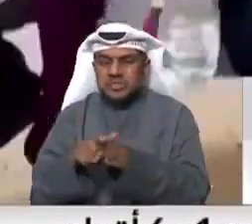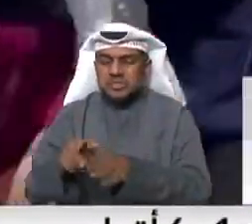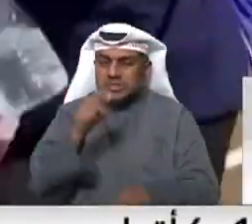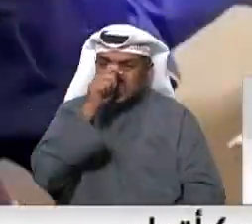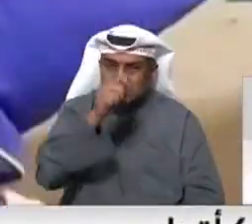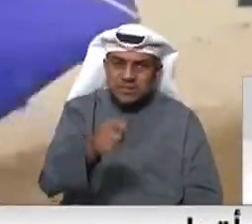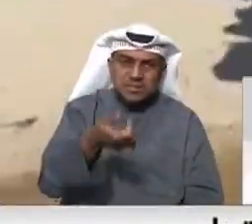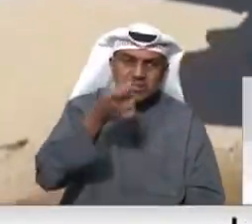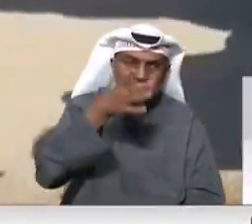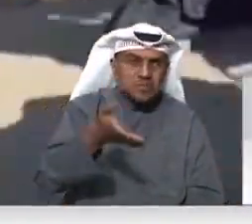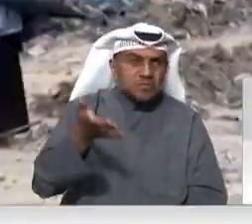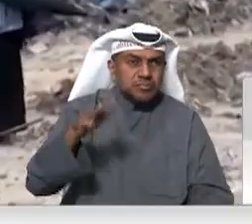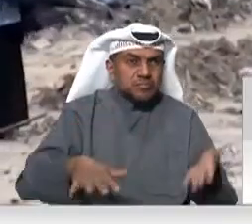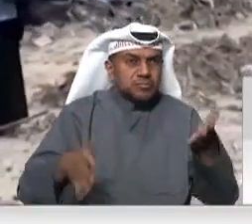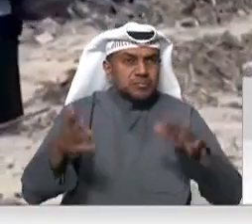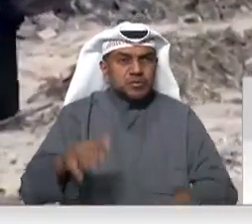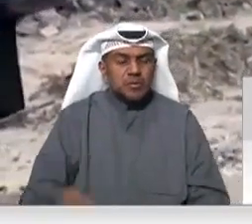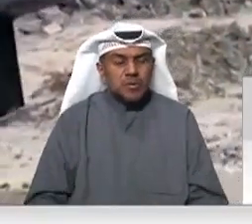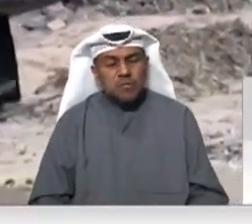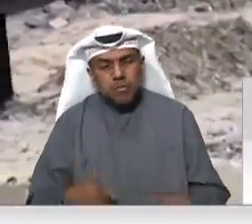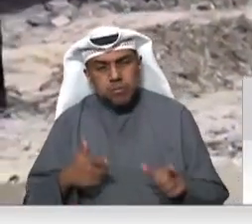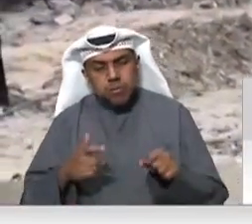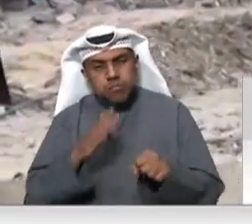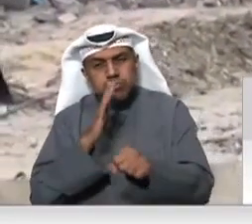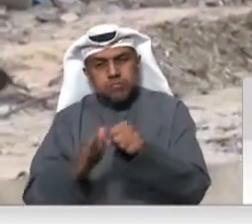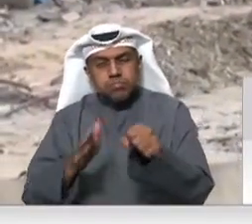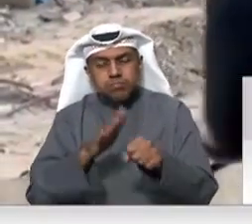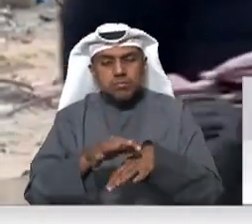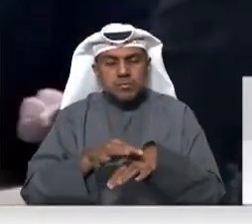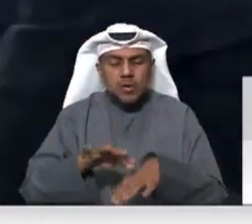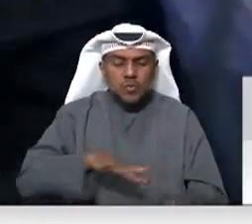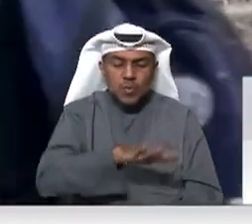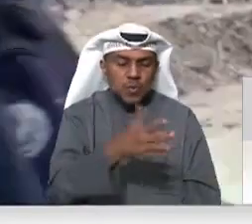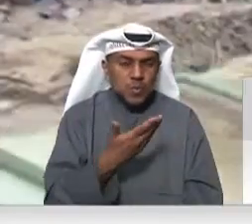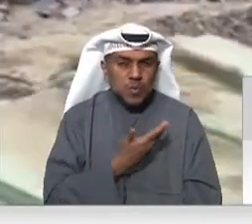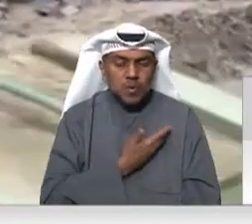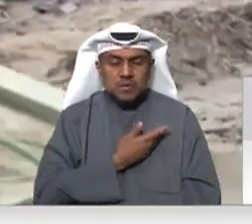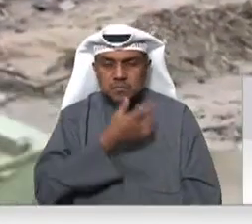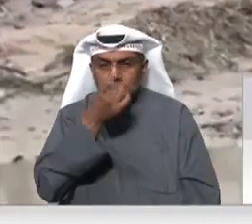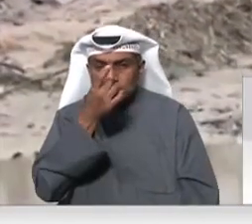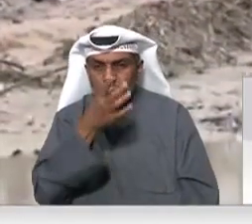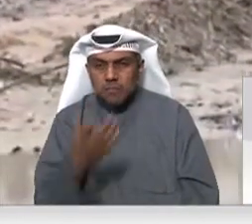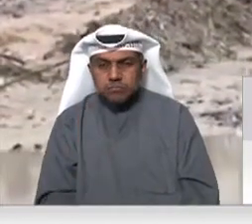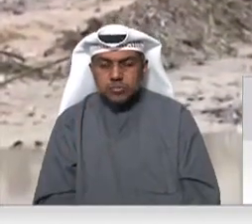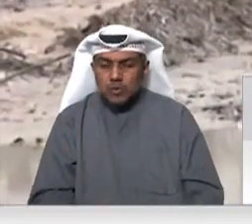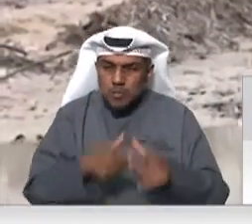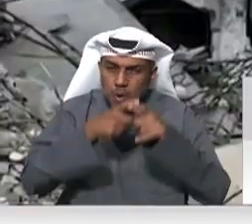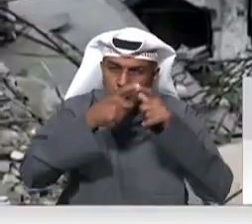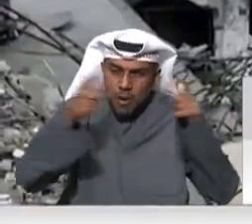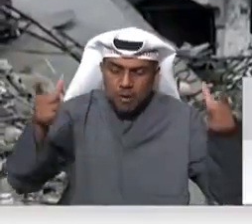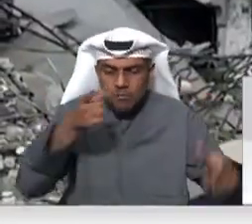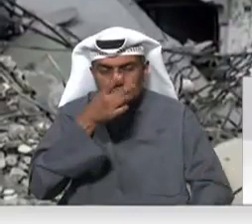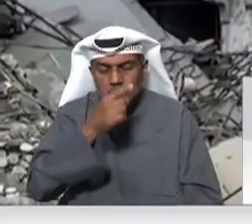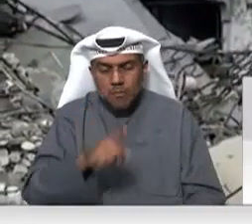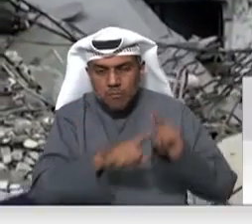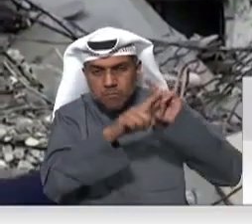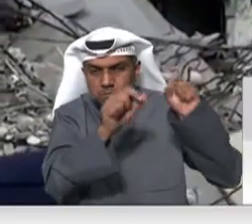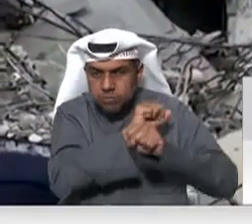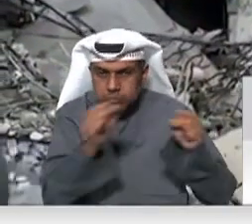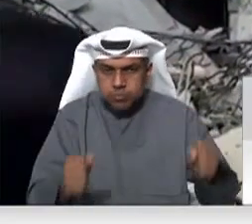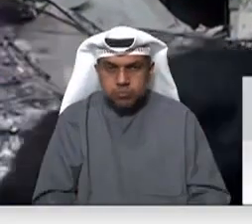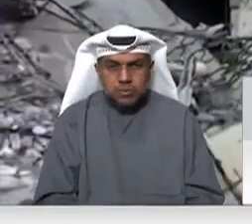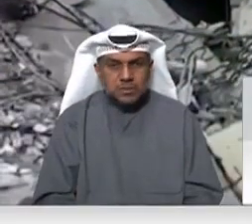الاحتلال في ممارسه جرائمه من خلال قتل المدنيين في غزه على نحو واسع وحرمانهم من ابسط حقوقهم